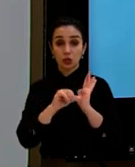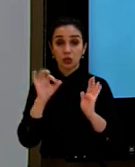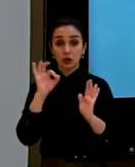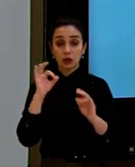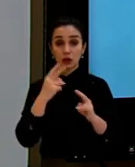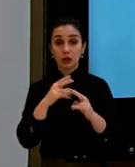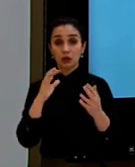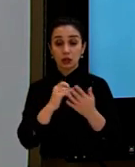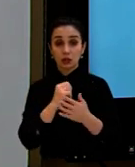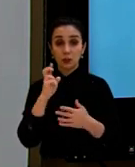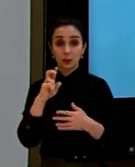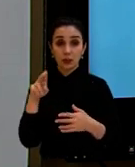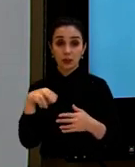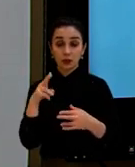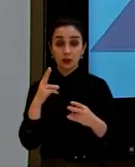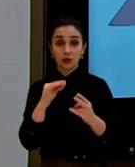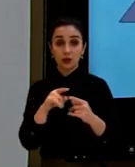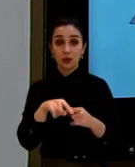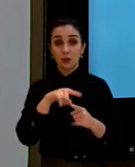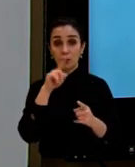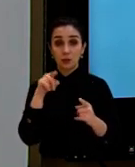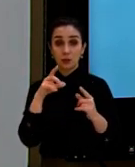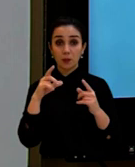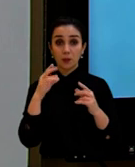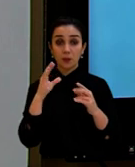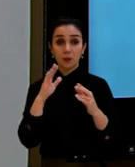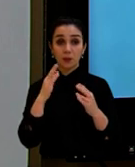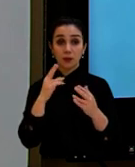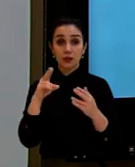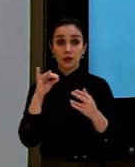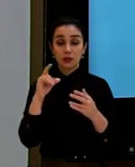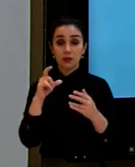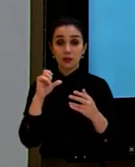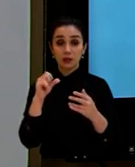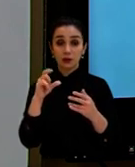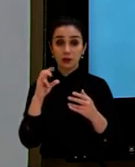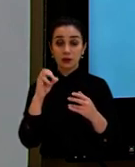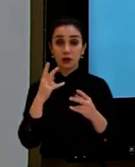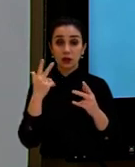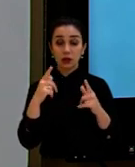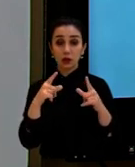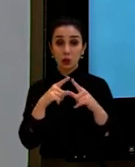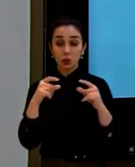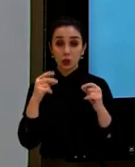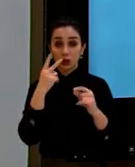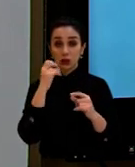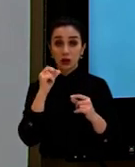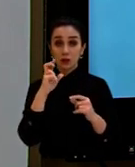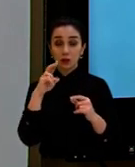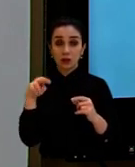найти БД, то есть диагональ параллелограмма. Рассмотрим треугольник АБД.